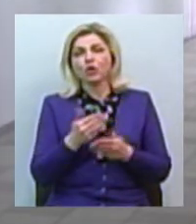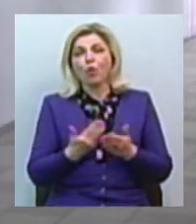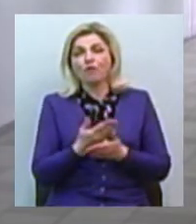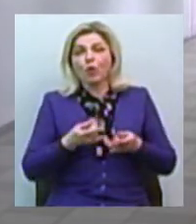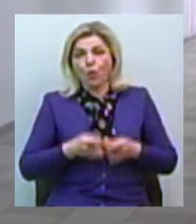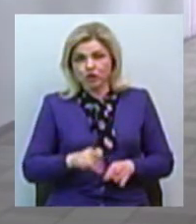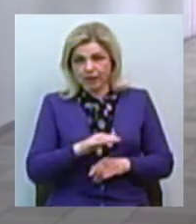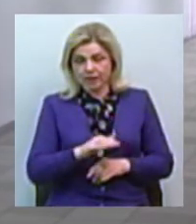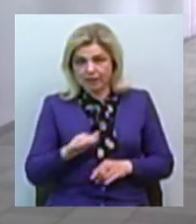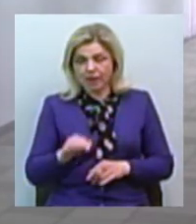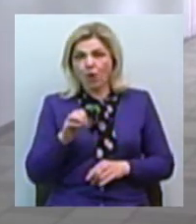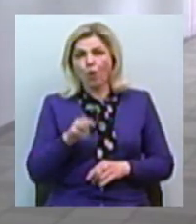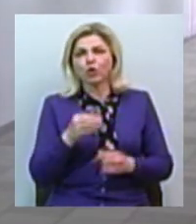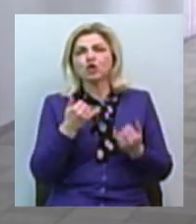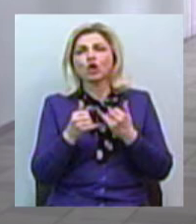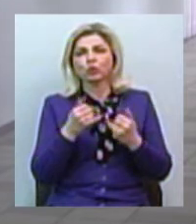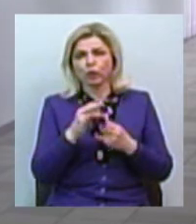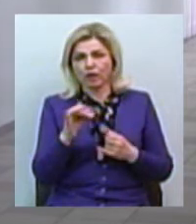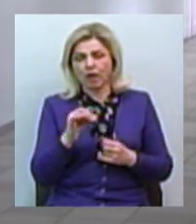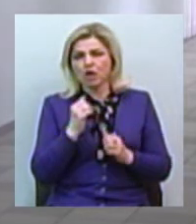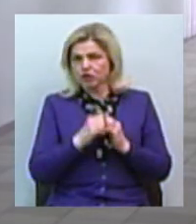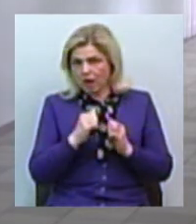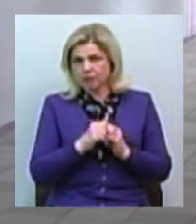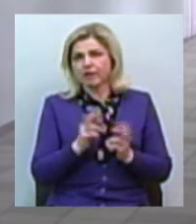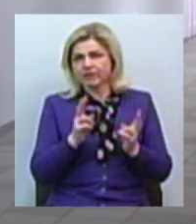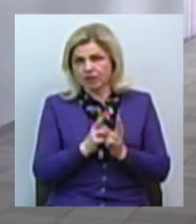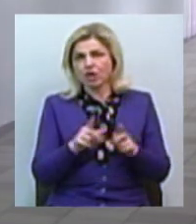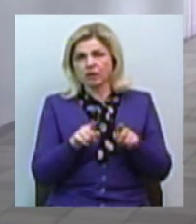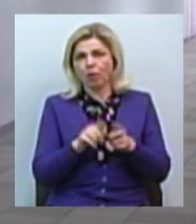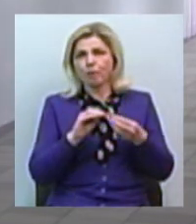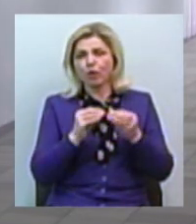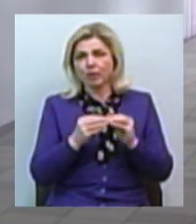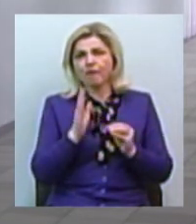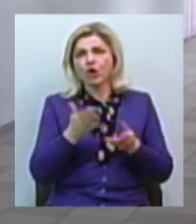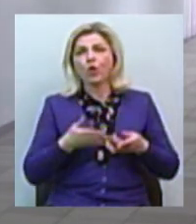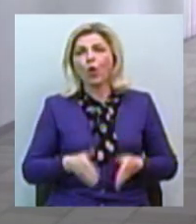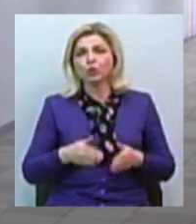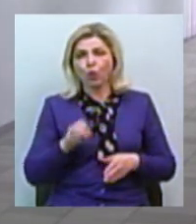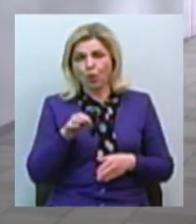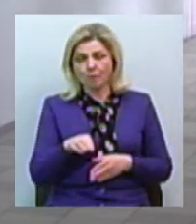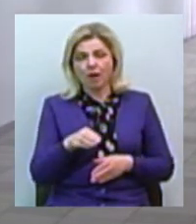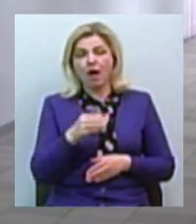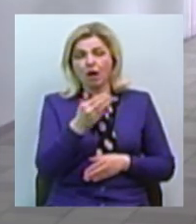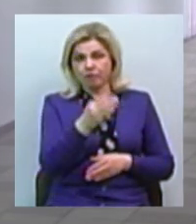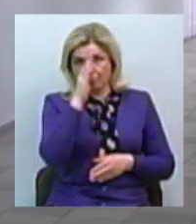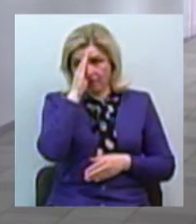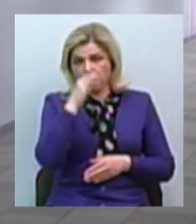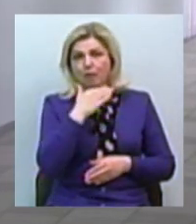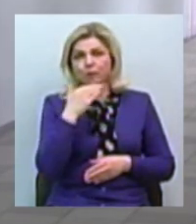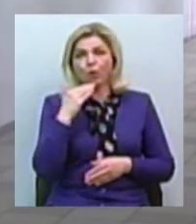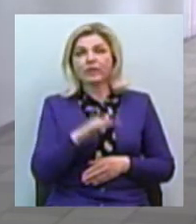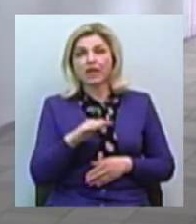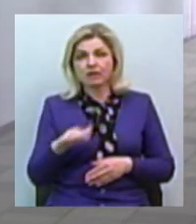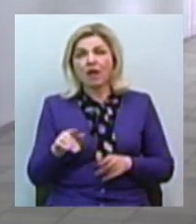що моя сім'я декілька разів стикалася з цією проблемою в пологових будинках. Я, як багатодітний батько,